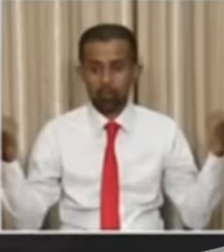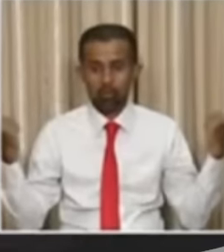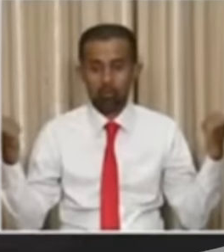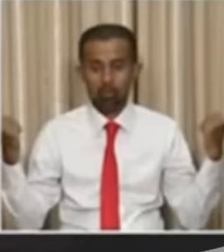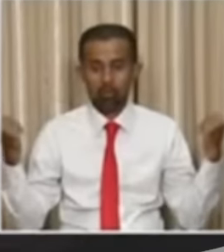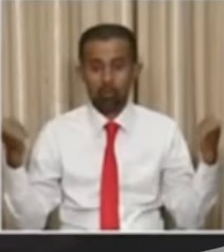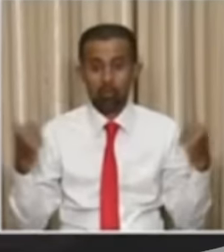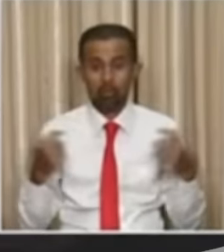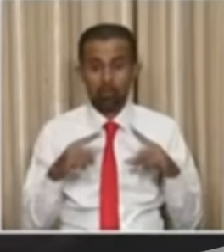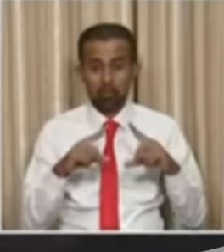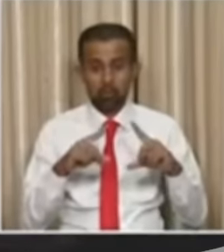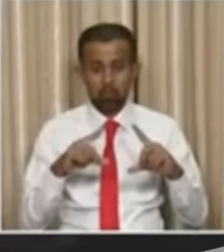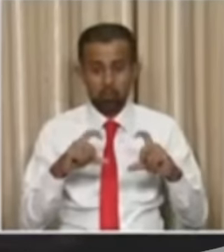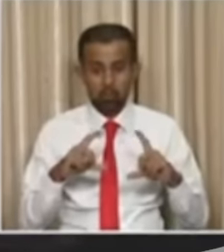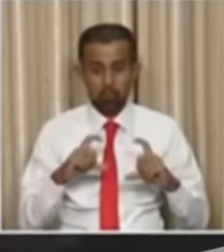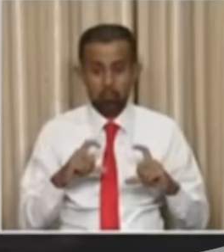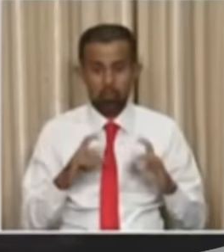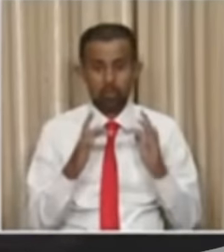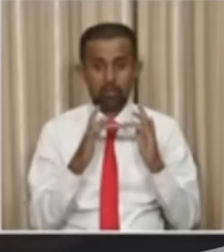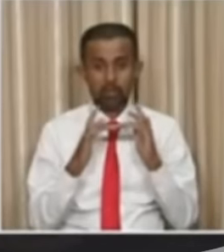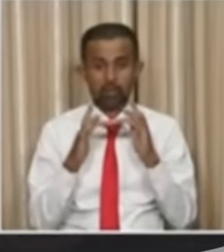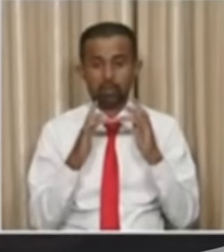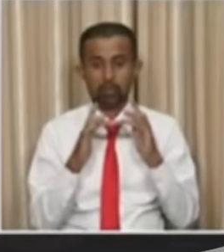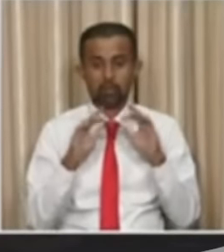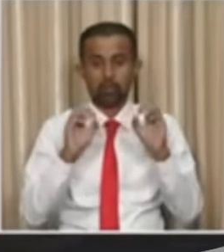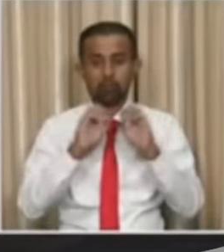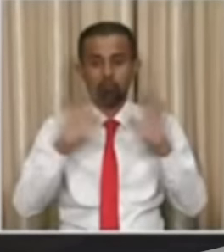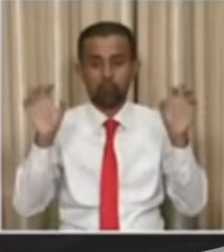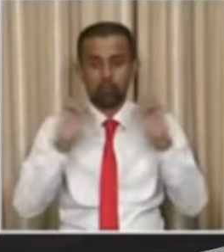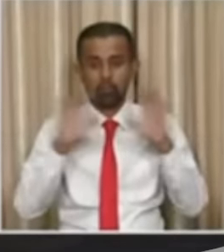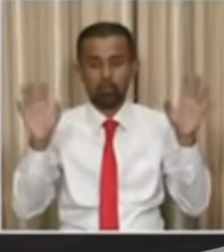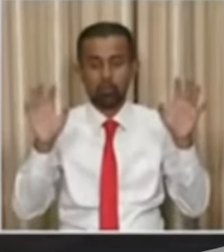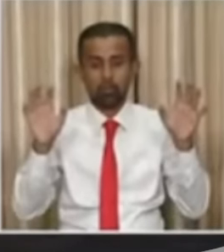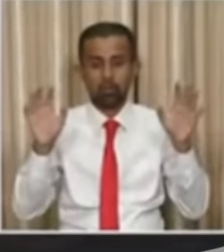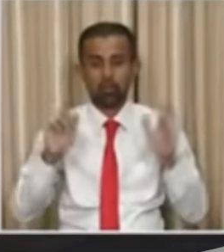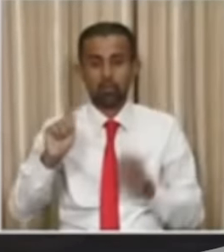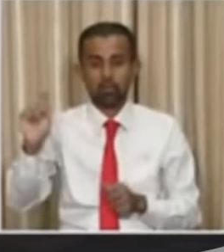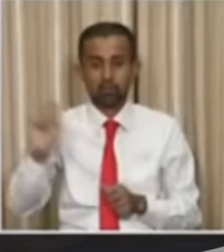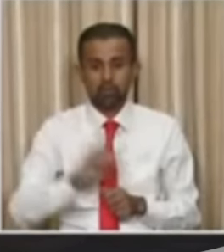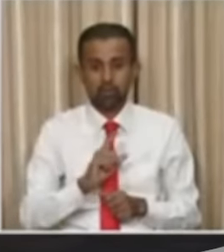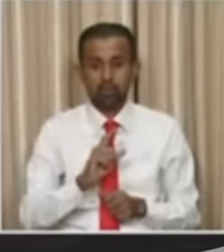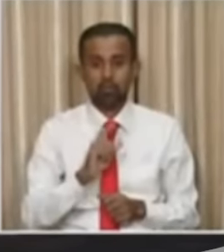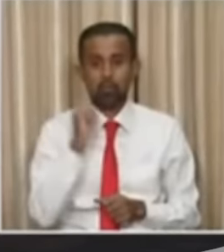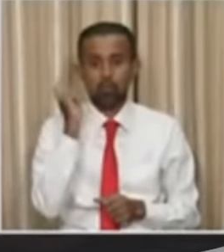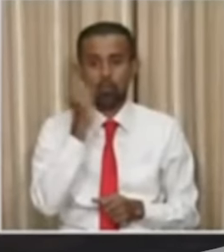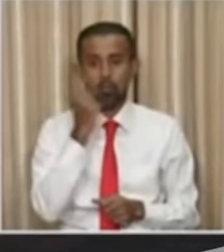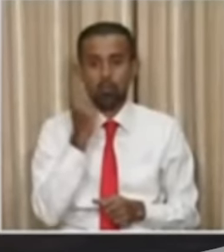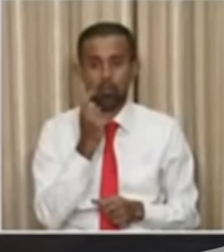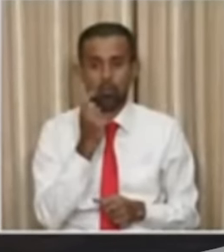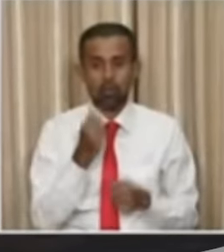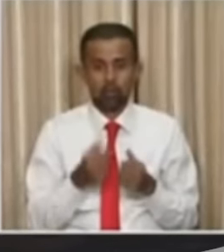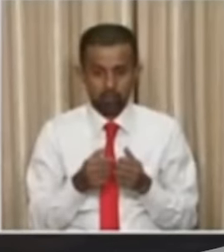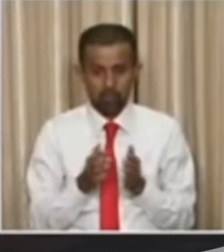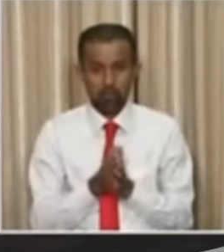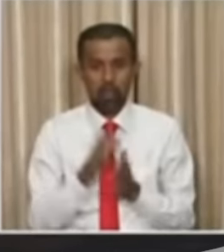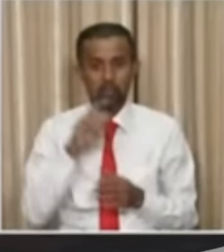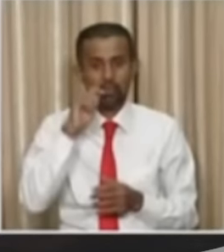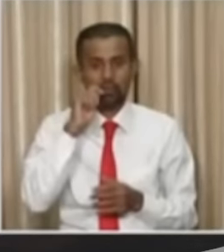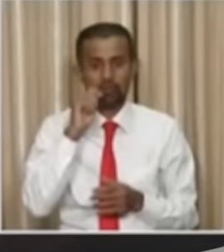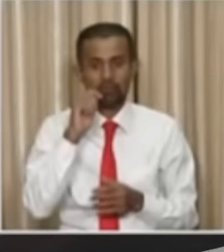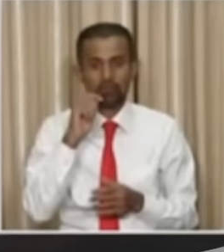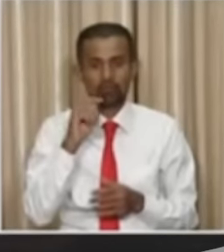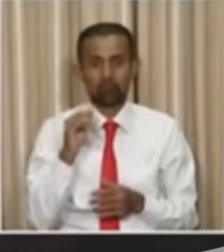ඒ නිර්වත් ඡායාරූප අන්තර්ජාලයේ හරහා ප්‍රචාරය කරලා සල්ලි හම්බ කරන තැනට තමන්ගේම තාත්තාපත් වෙලා